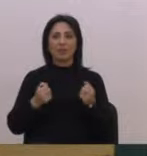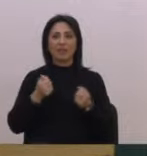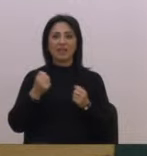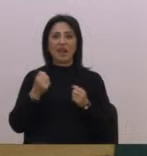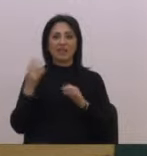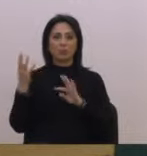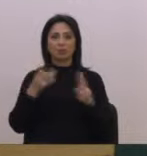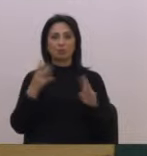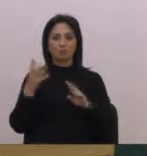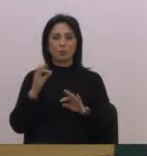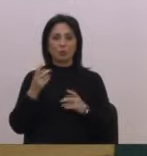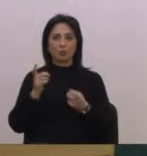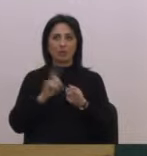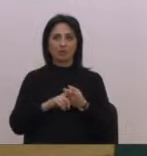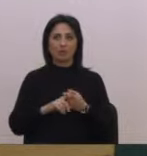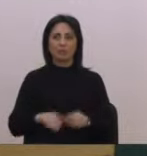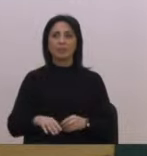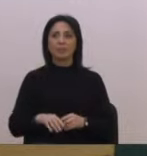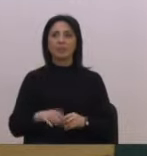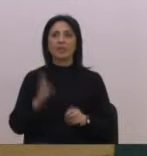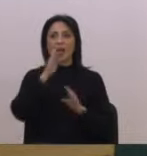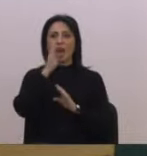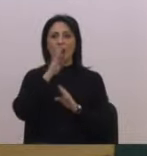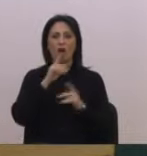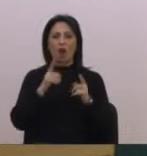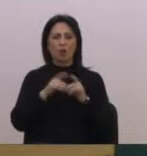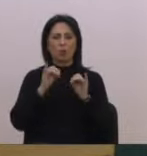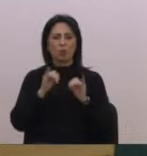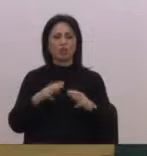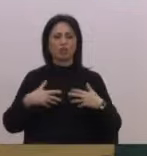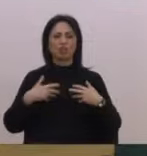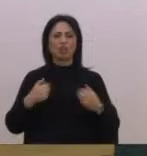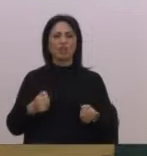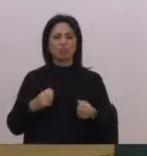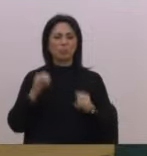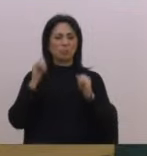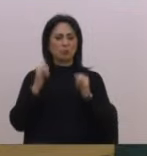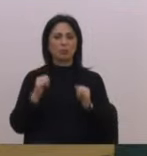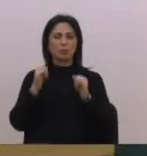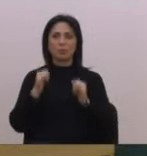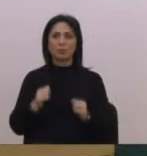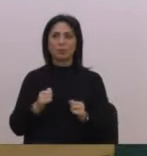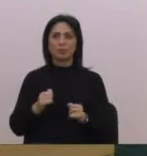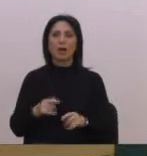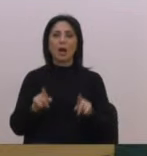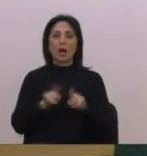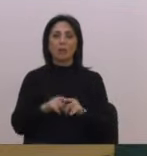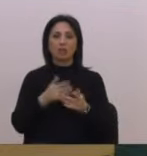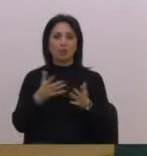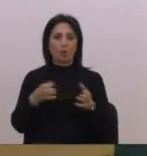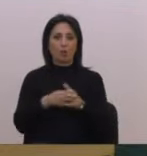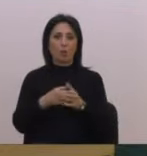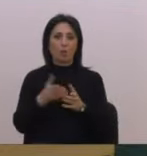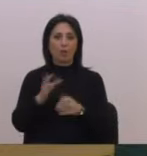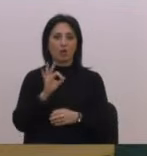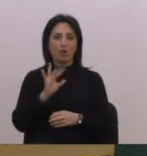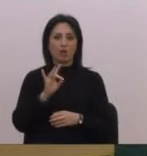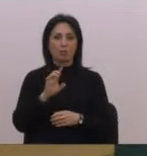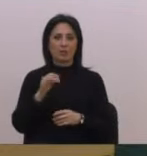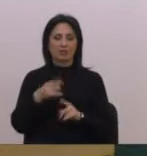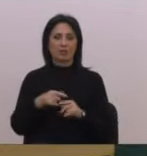ნაკადებთან დაკავშირებით, ეკოლოგიური კუთხით, ჯანმრთელობის მხრივ და ასე შემდეგ. Და სწორედ